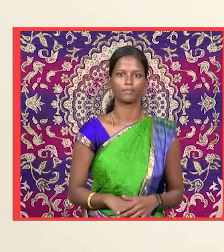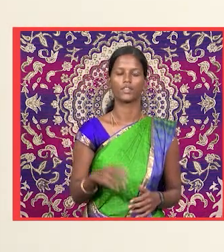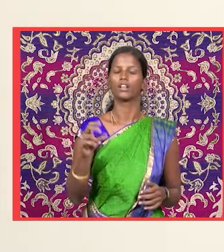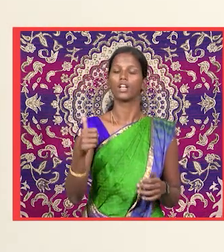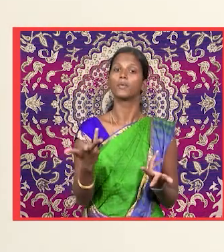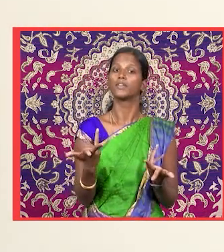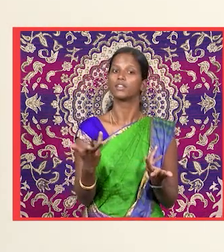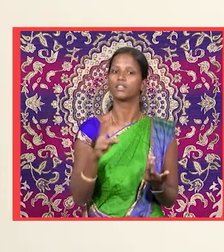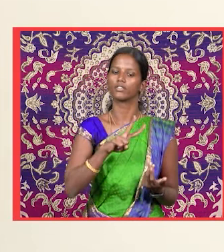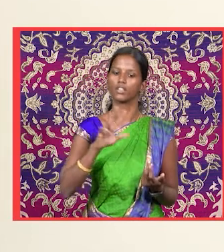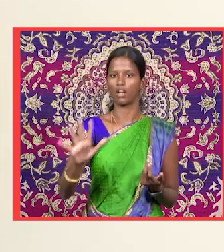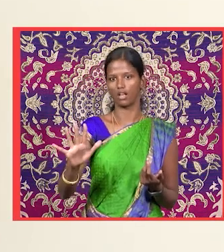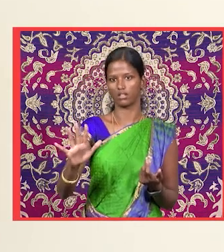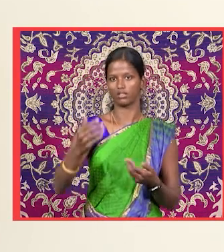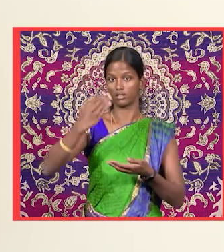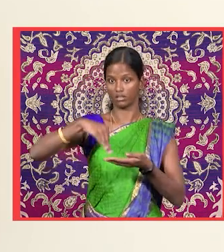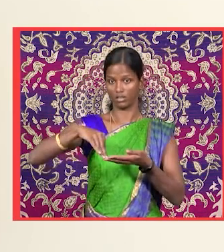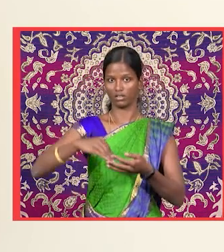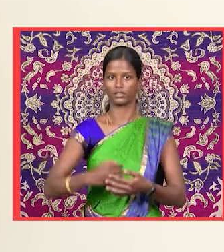லாபம் பார்த்தீங்கன்னா 25.